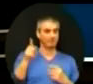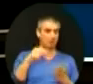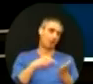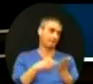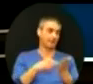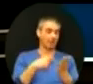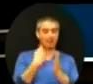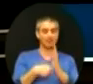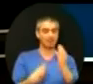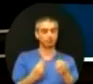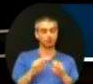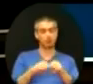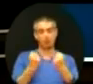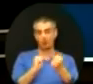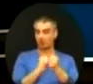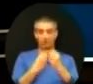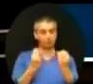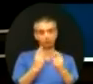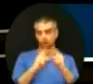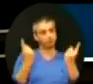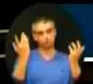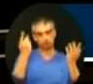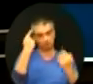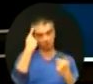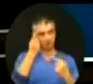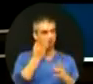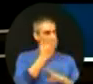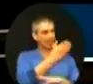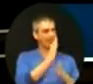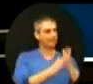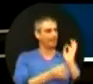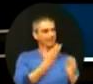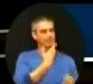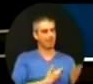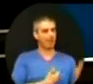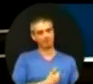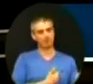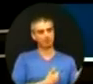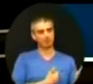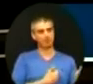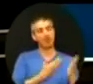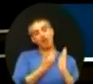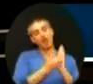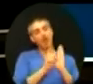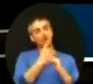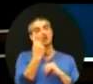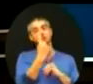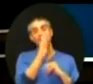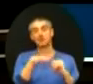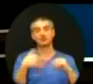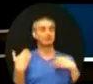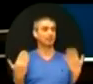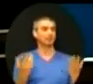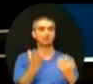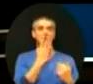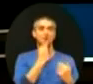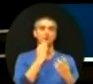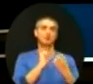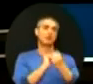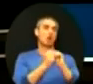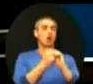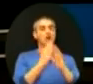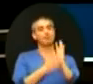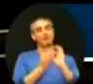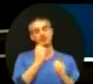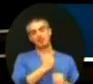בגין קניית מוצר מקולקל, או כל דבר הזוי שלא תחשבו, ילך לבית דין רבני, ובלבד שאחד הצדדים הוא יהודי או לבית